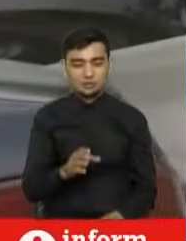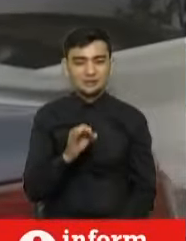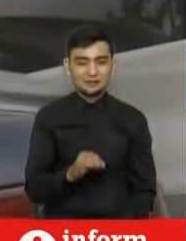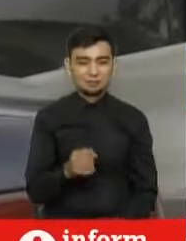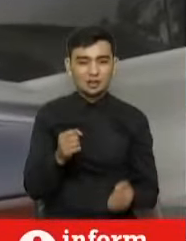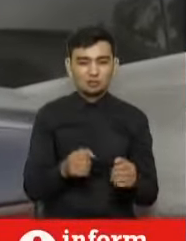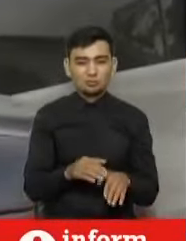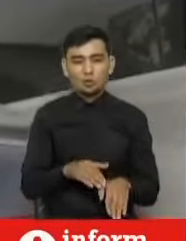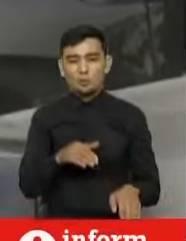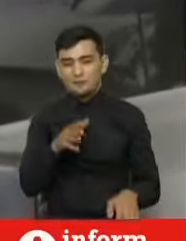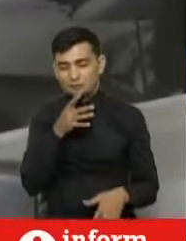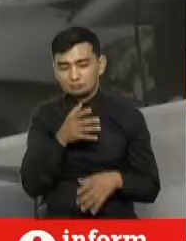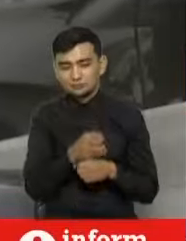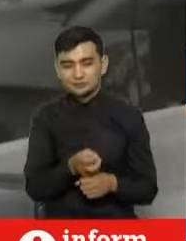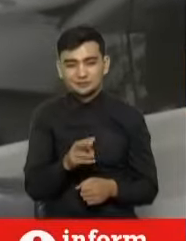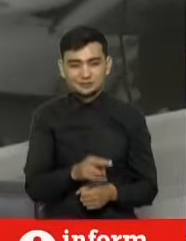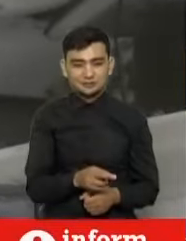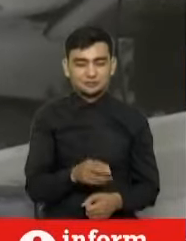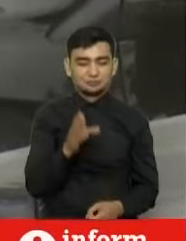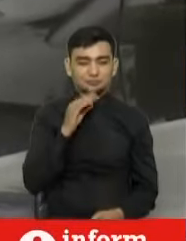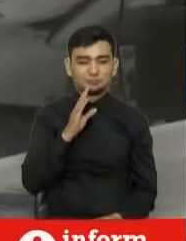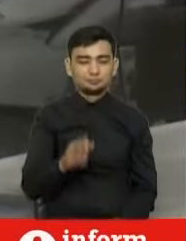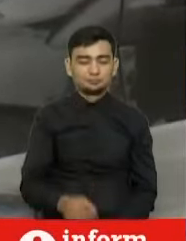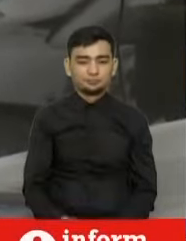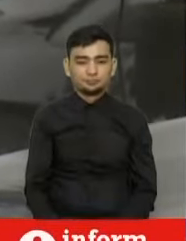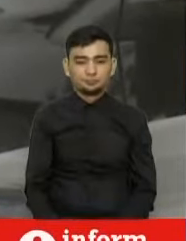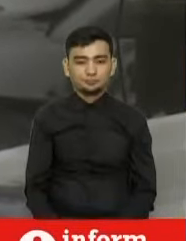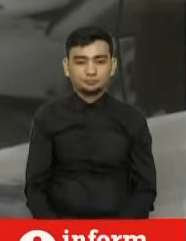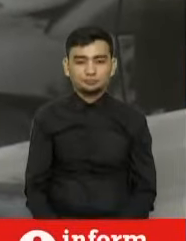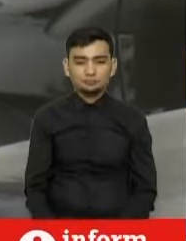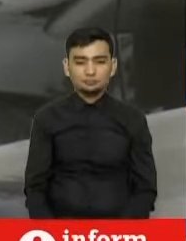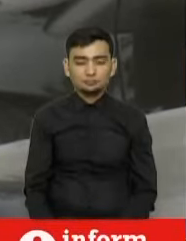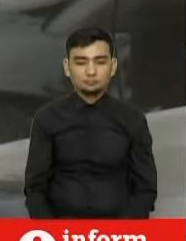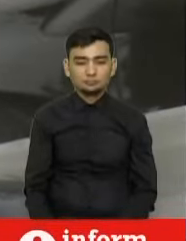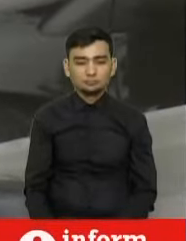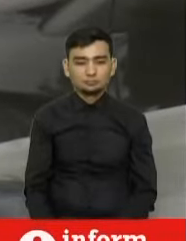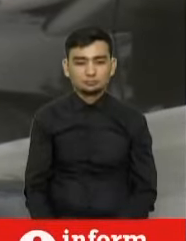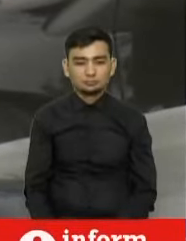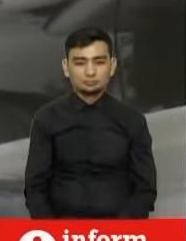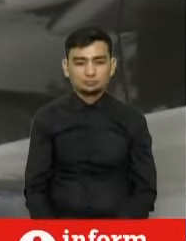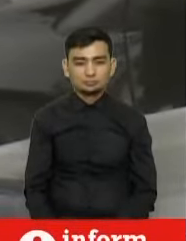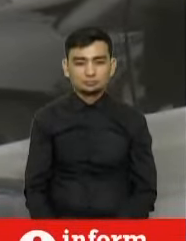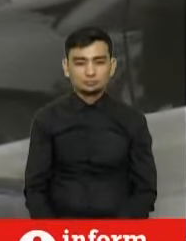көлік кептелісін азайтуға сеп болмақ. Диана Тұрлыбек, Сергей Шуйский, Информбюро, Алматы.